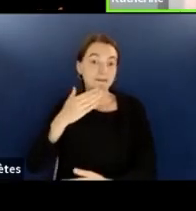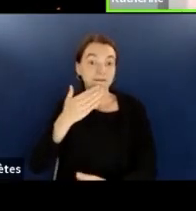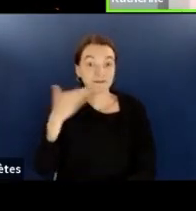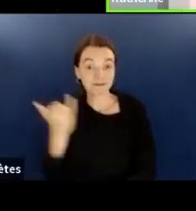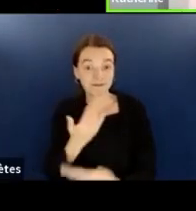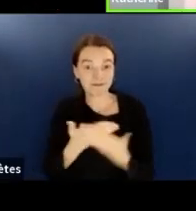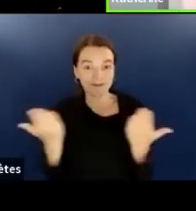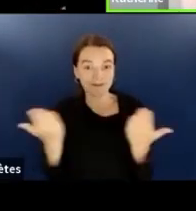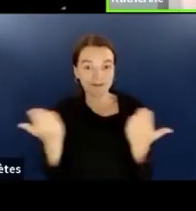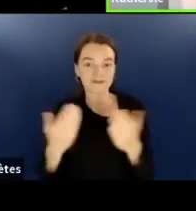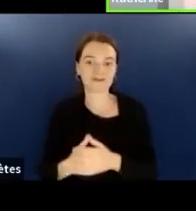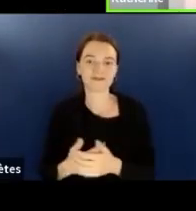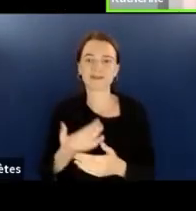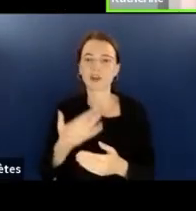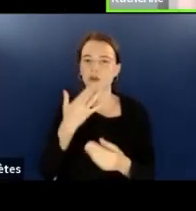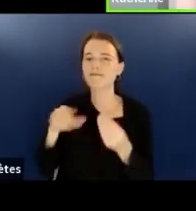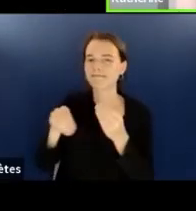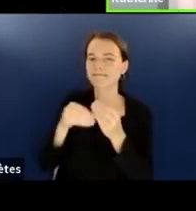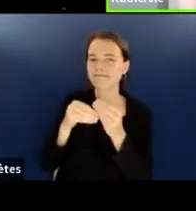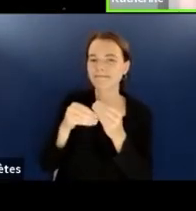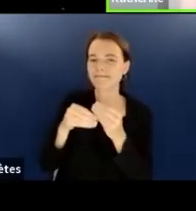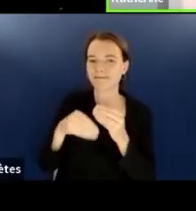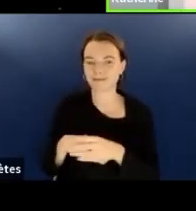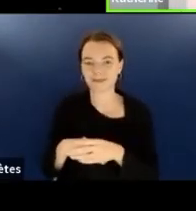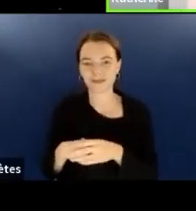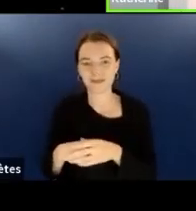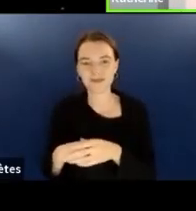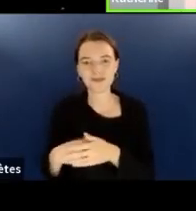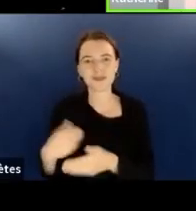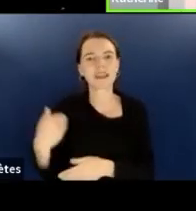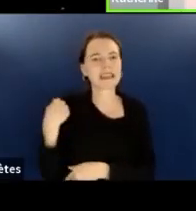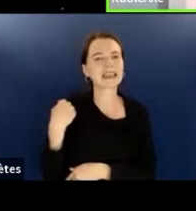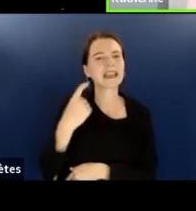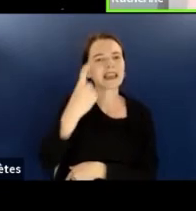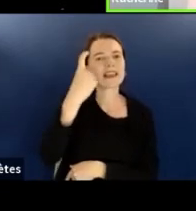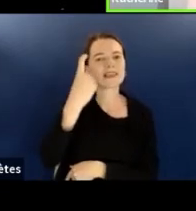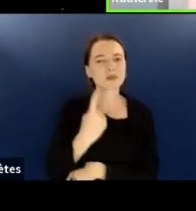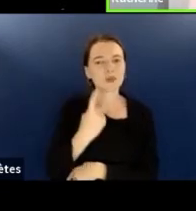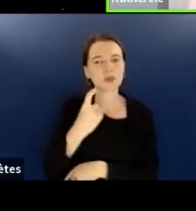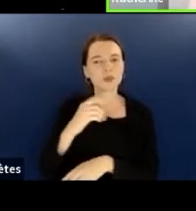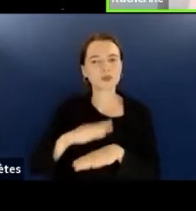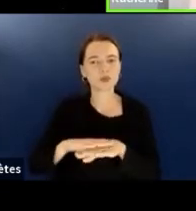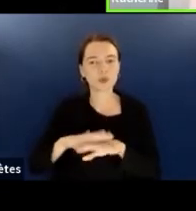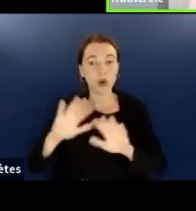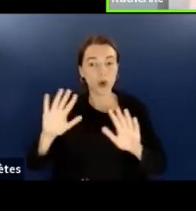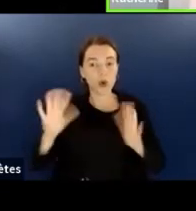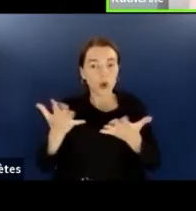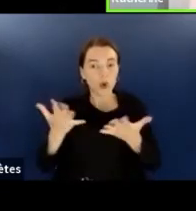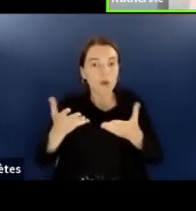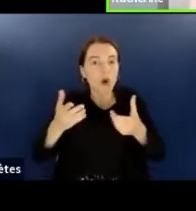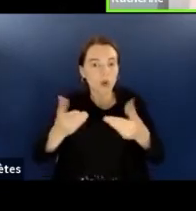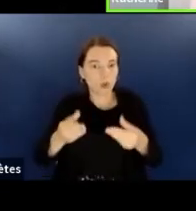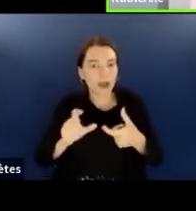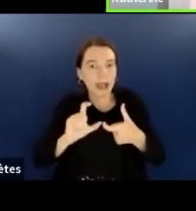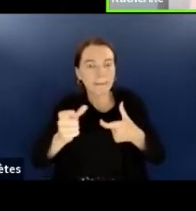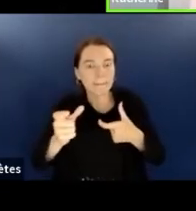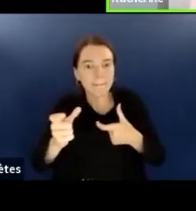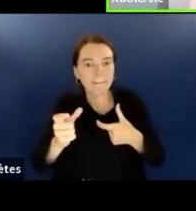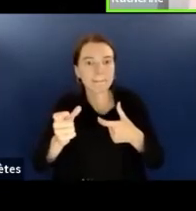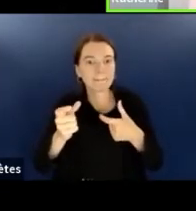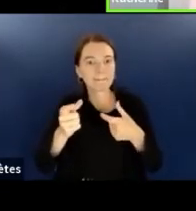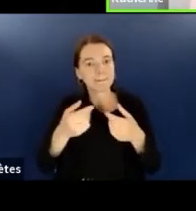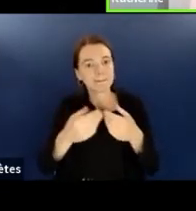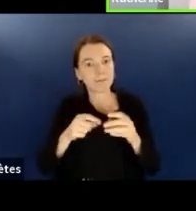vais juste compléter tout à l'heure, enfin la dernière question était comment nous avons procédé. Je voudrais rassurer